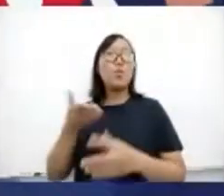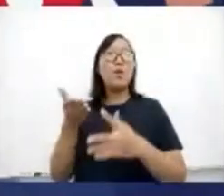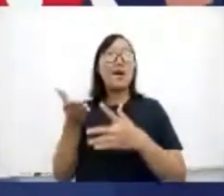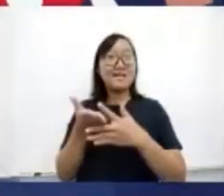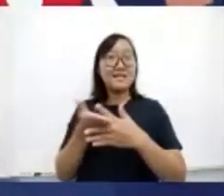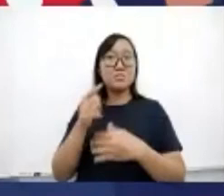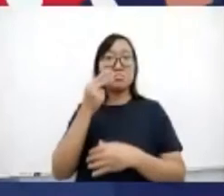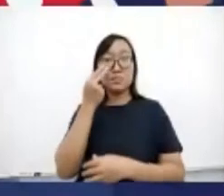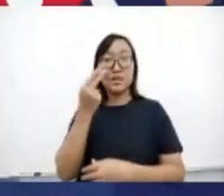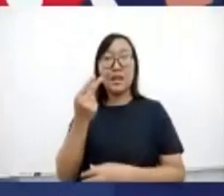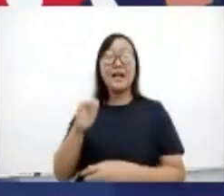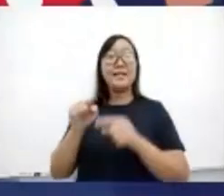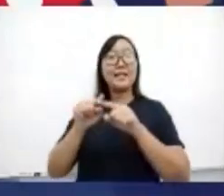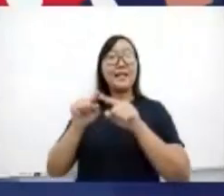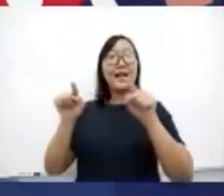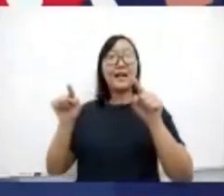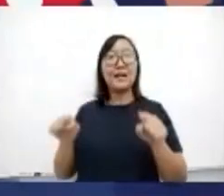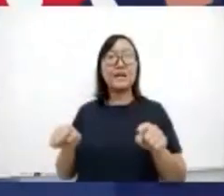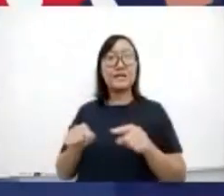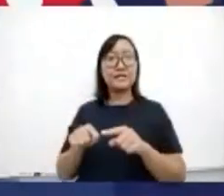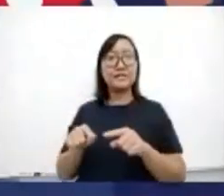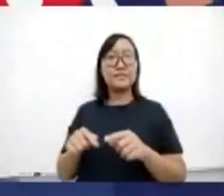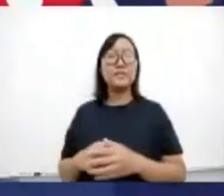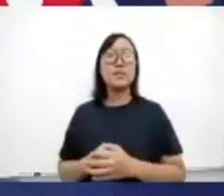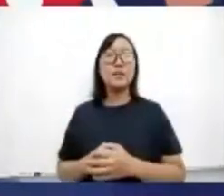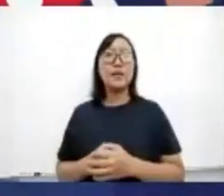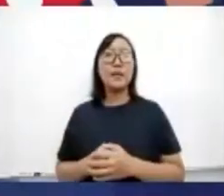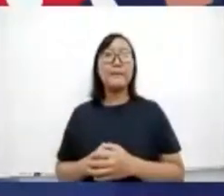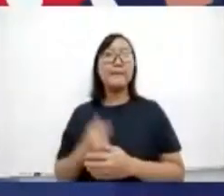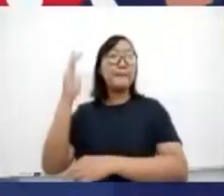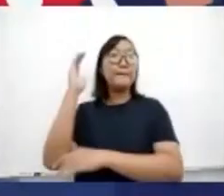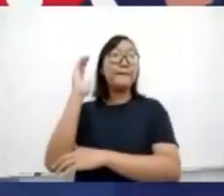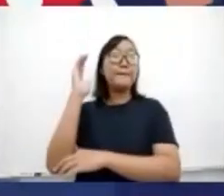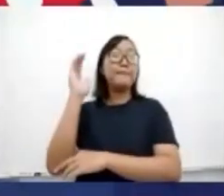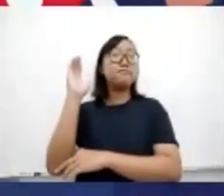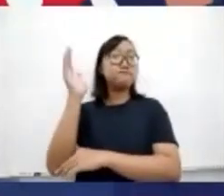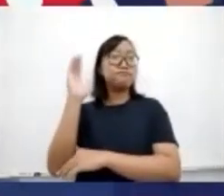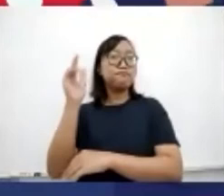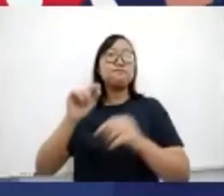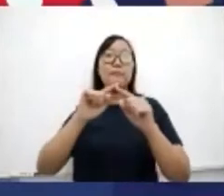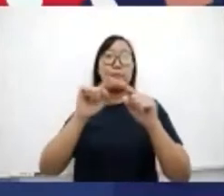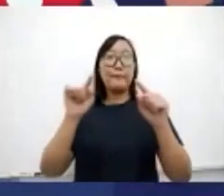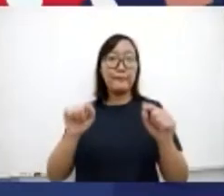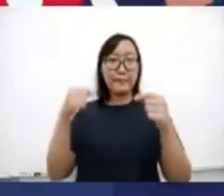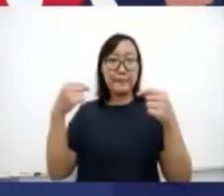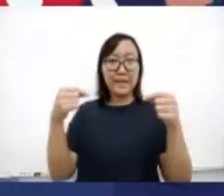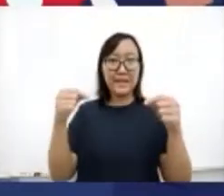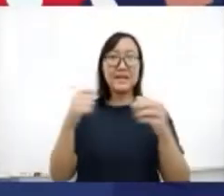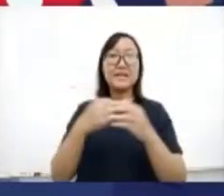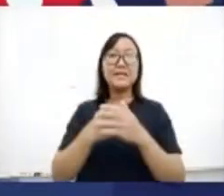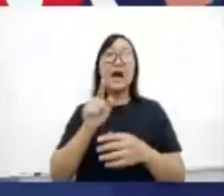melihat di layar Selain itu setiap materi dan rekaman video pada kegiatan ini akan tersedia pada platform